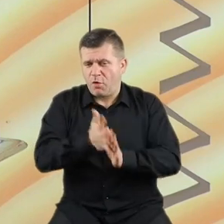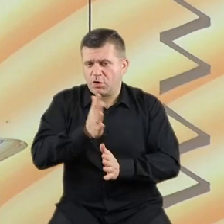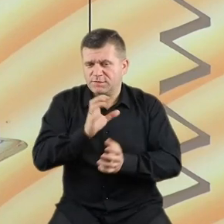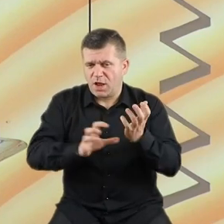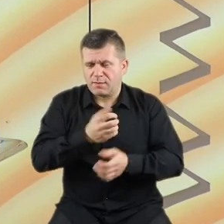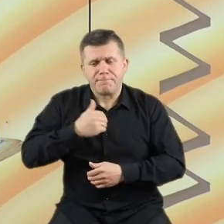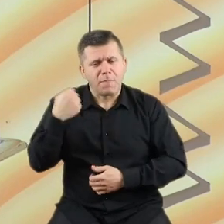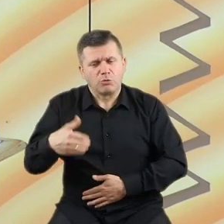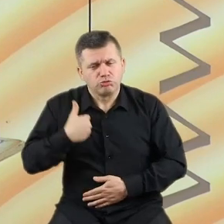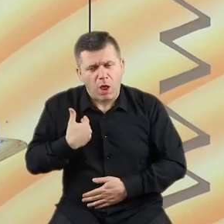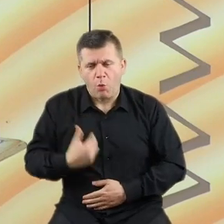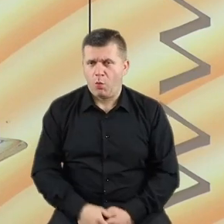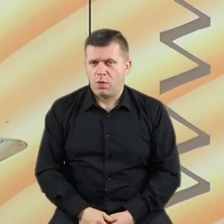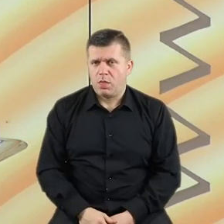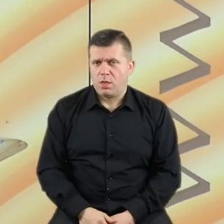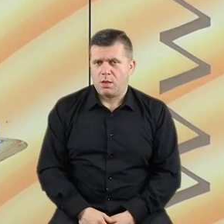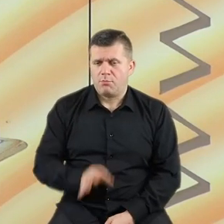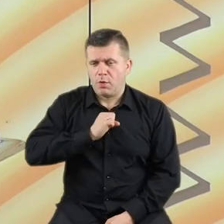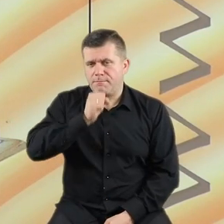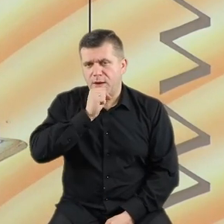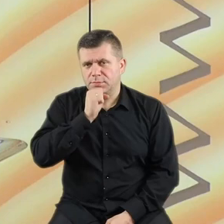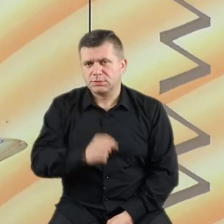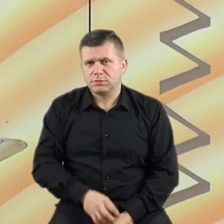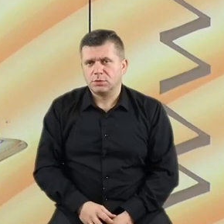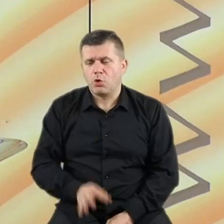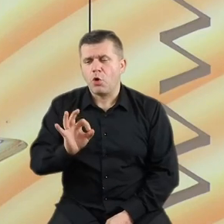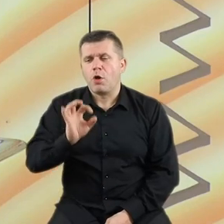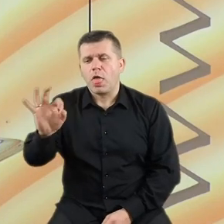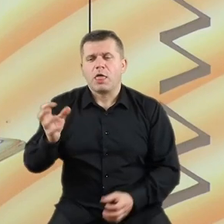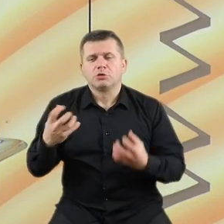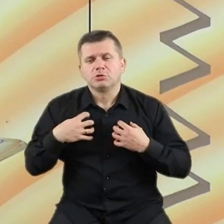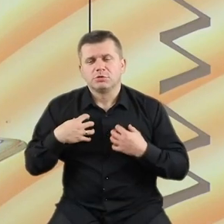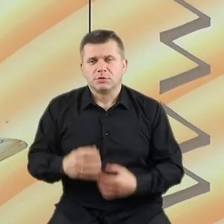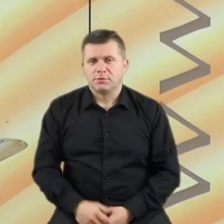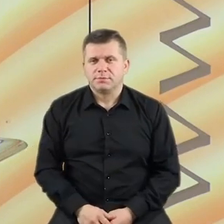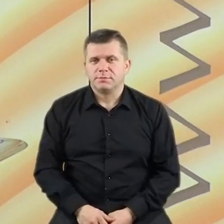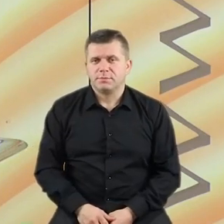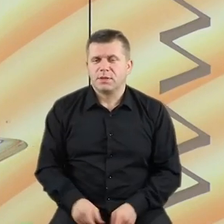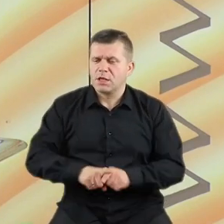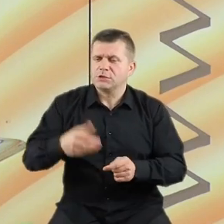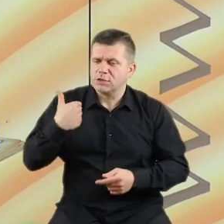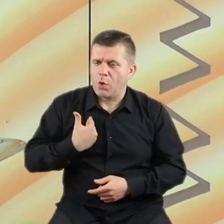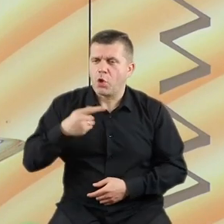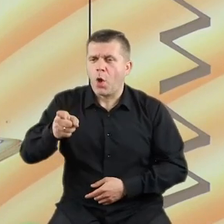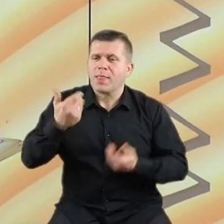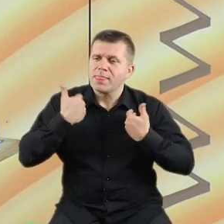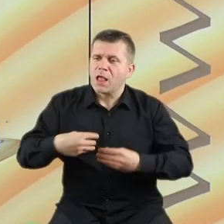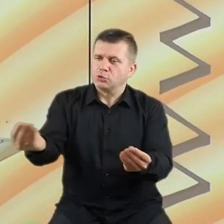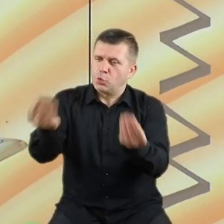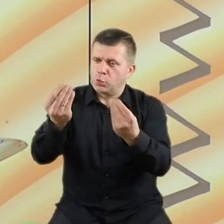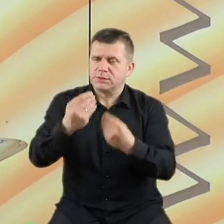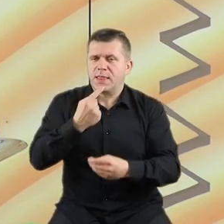bardzo żałuję, że nie pytałam o moją babcię, mojej babci o jej rzeczy. Natomiast też żałuję bardzo, że ona mnie nie chciała